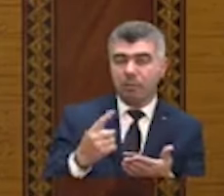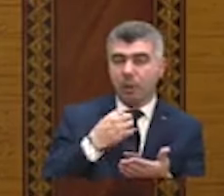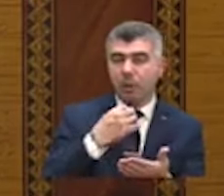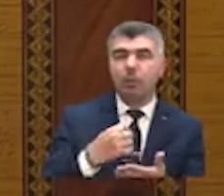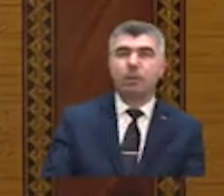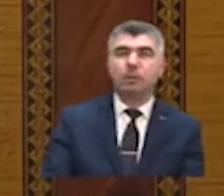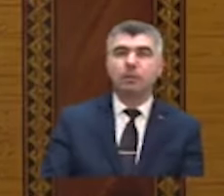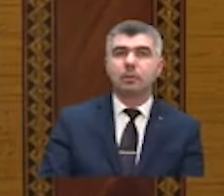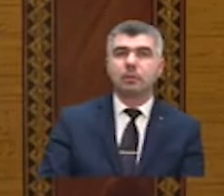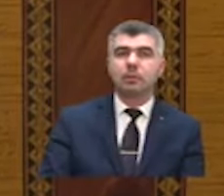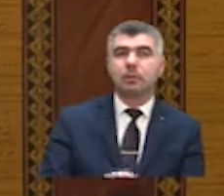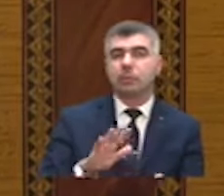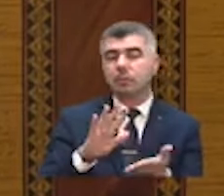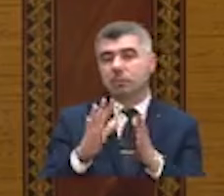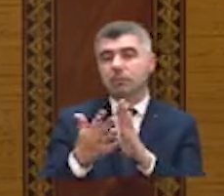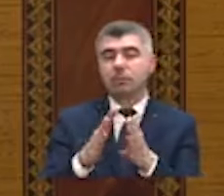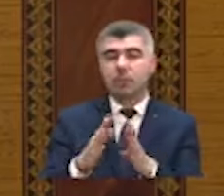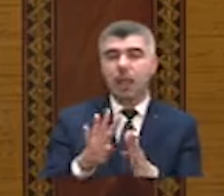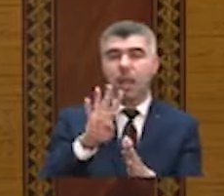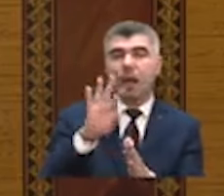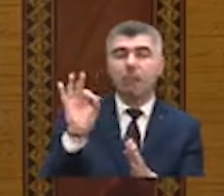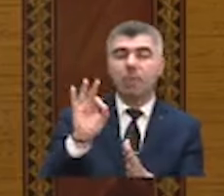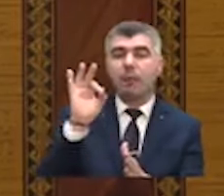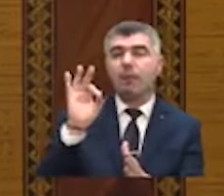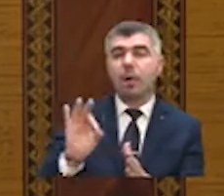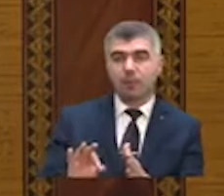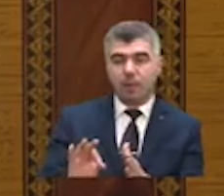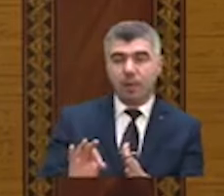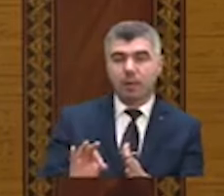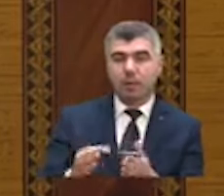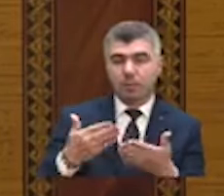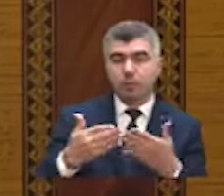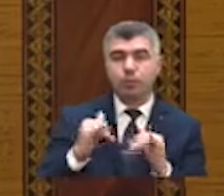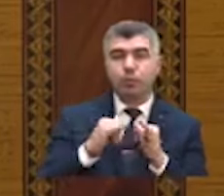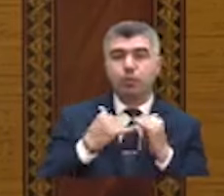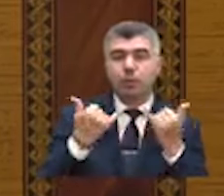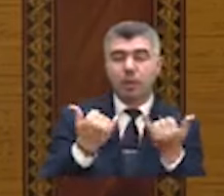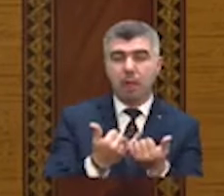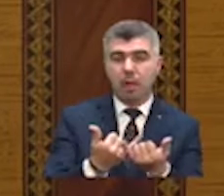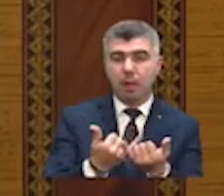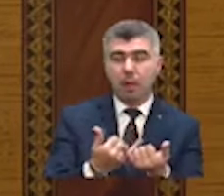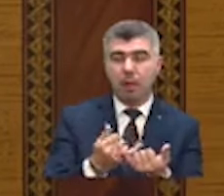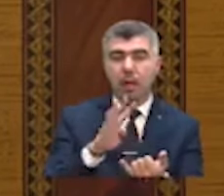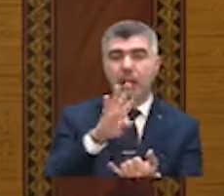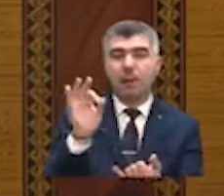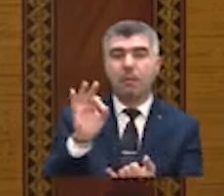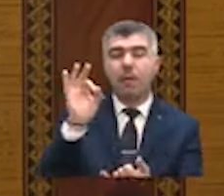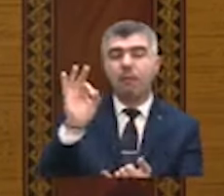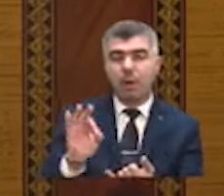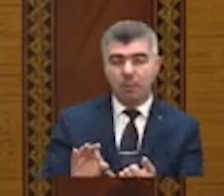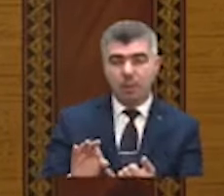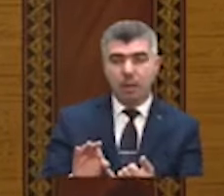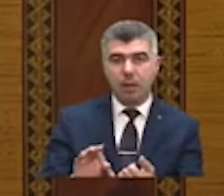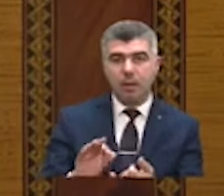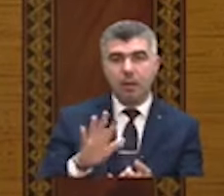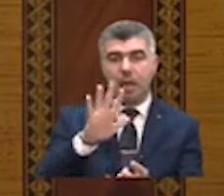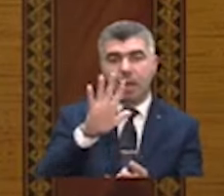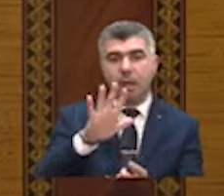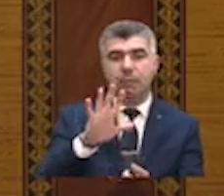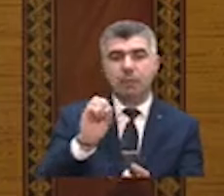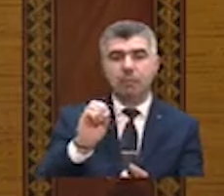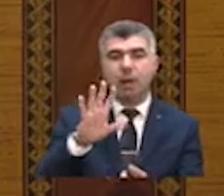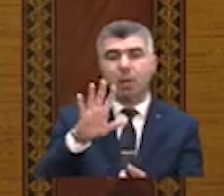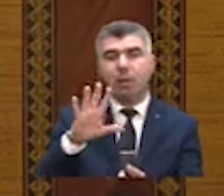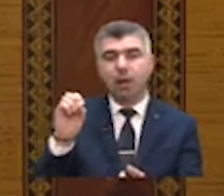را تقريبا 40% دي الاجتماع بوحده 40% ديال 550